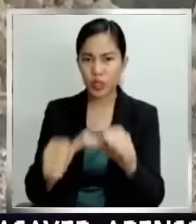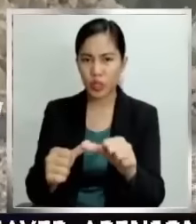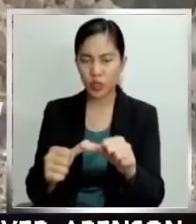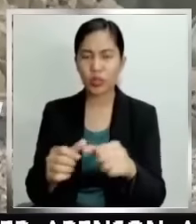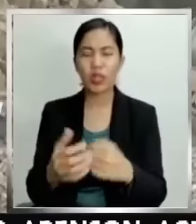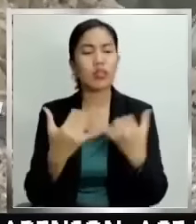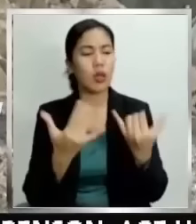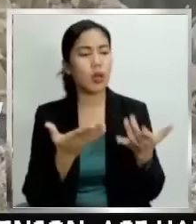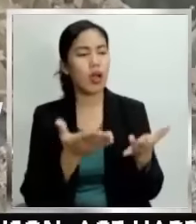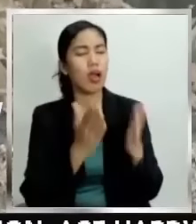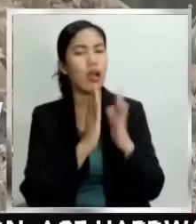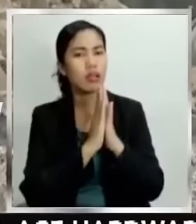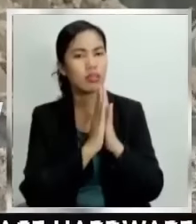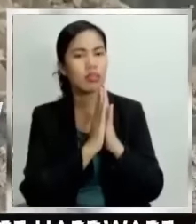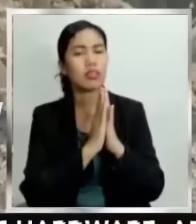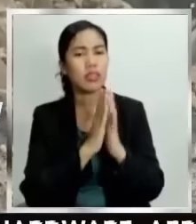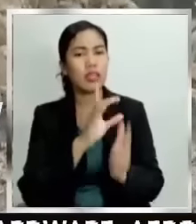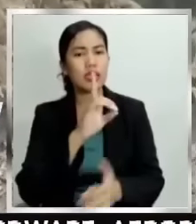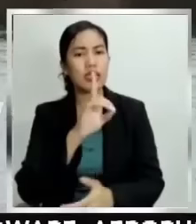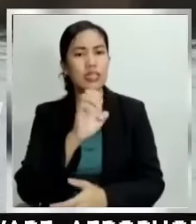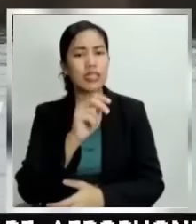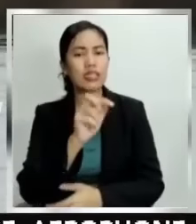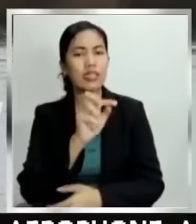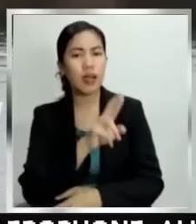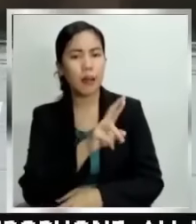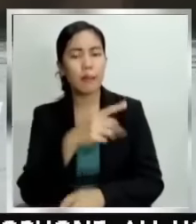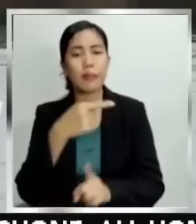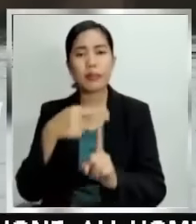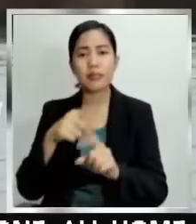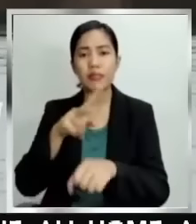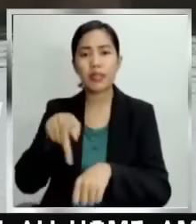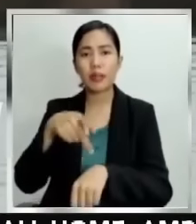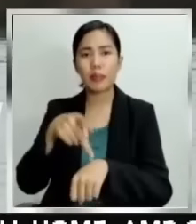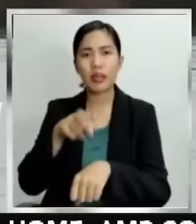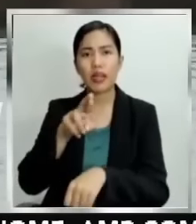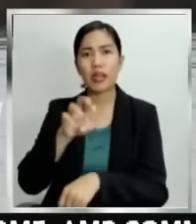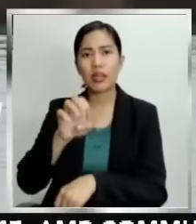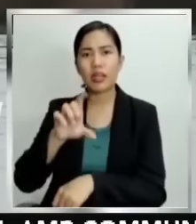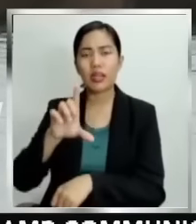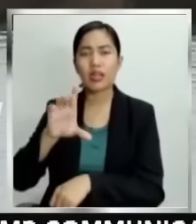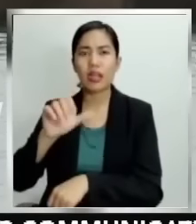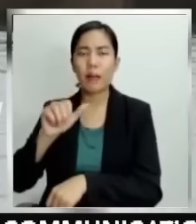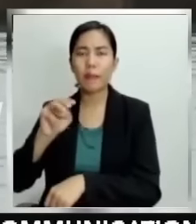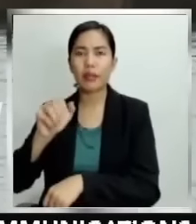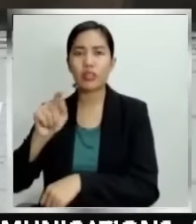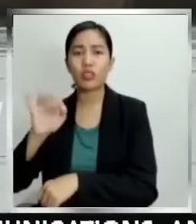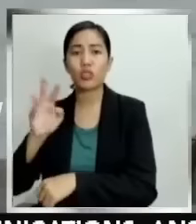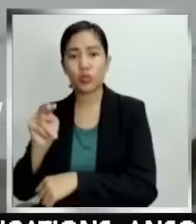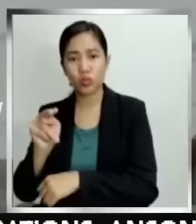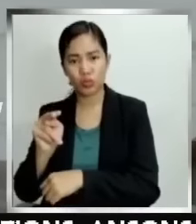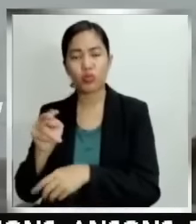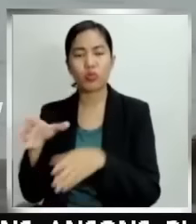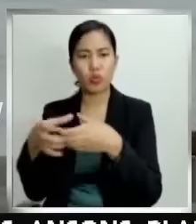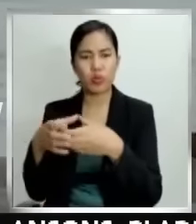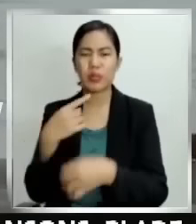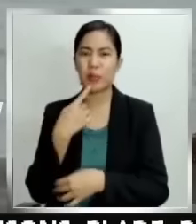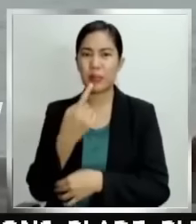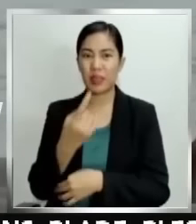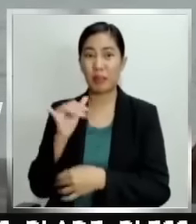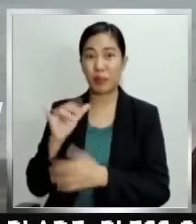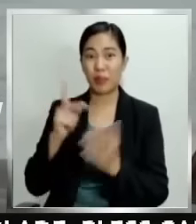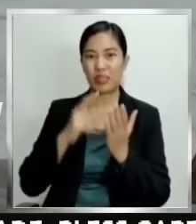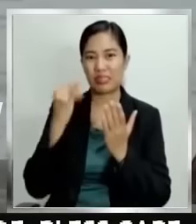ang DENR at ang Philippine Reclamation Authority. Sabi nila, land restoration project daw ito ng San Miguel Corporation. Hindi raw ito bahagi